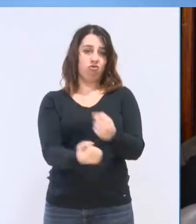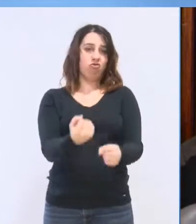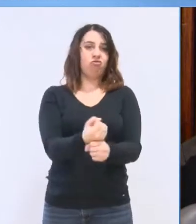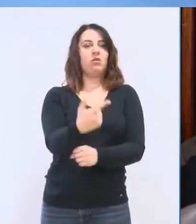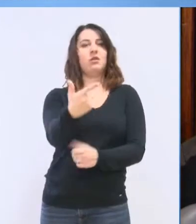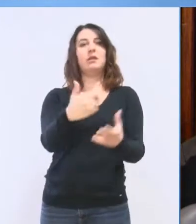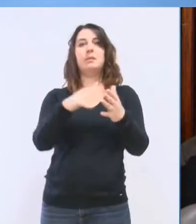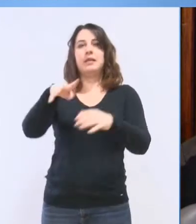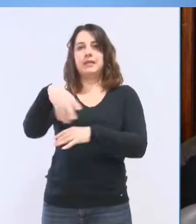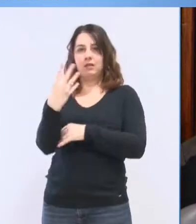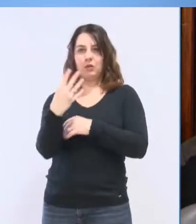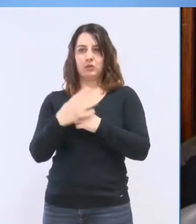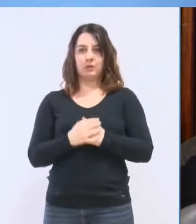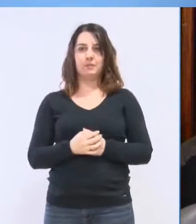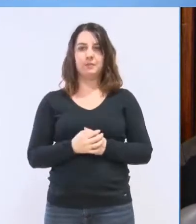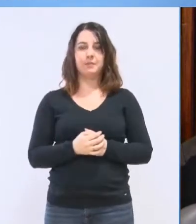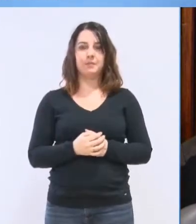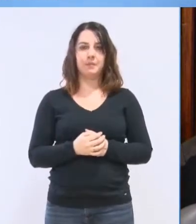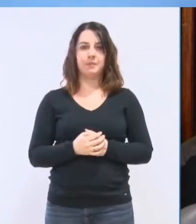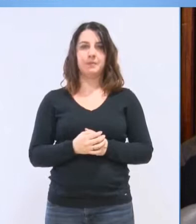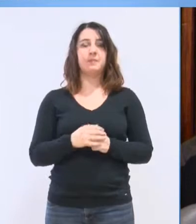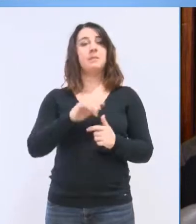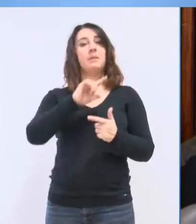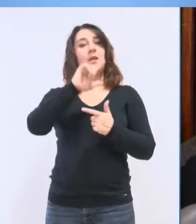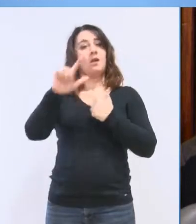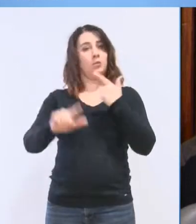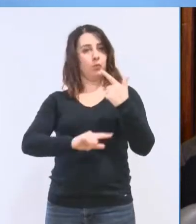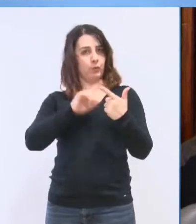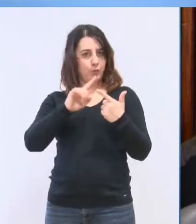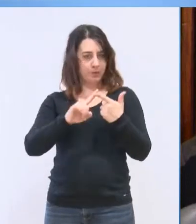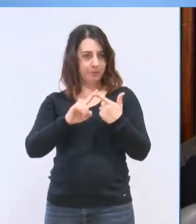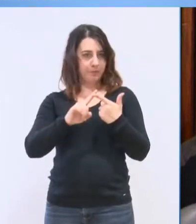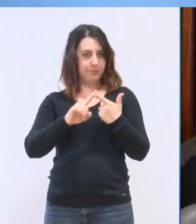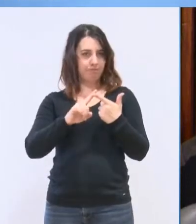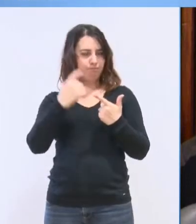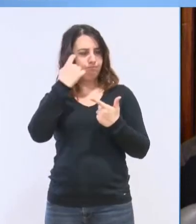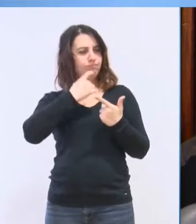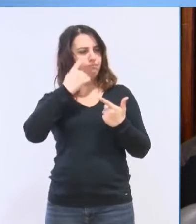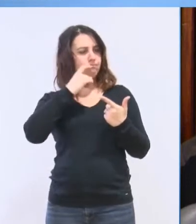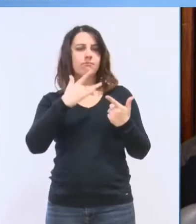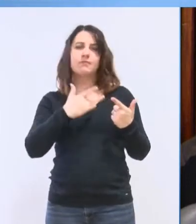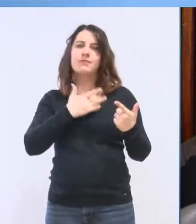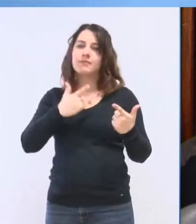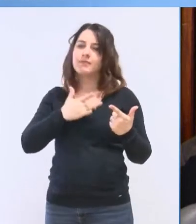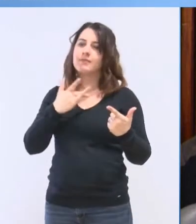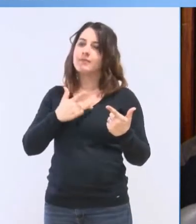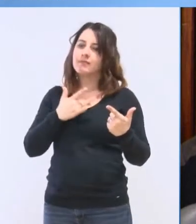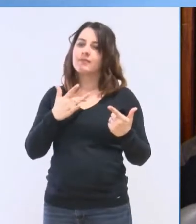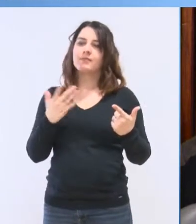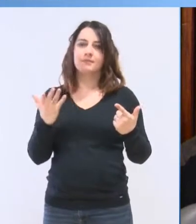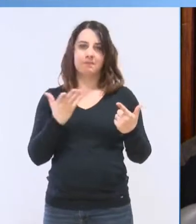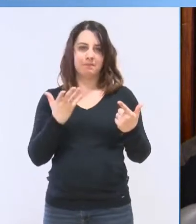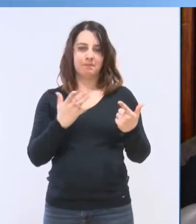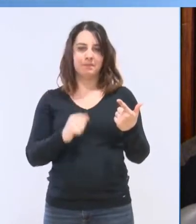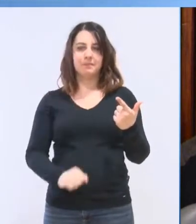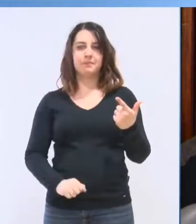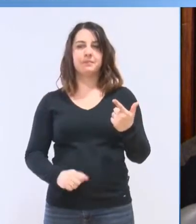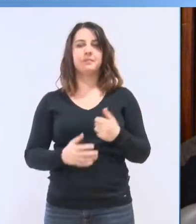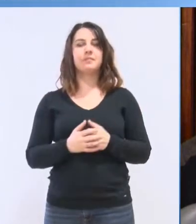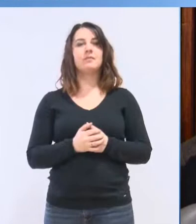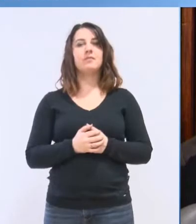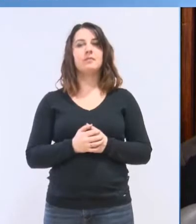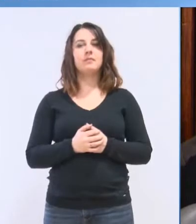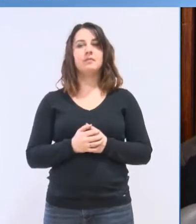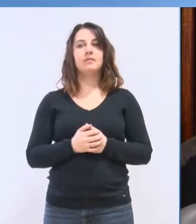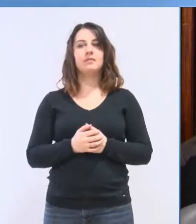La deuxième chose que je note de façon intéressante, c'est que vous parlez